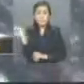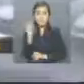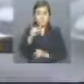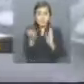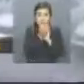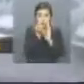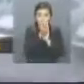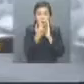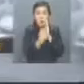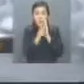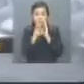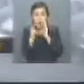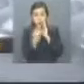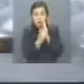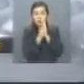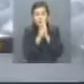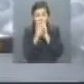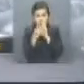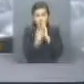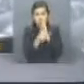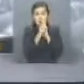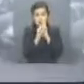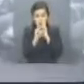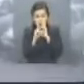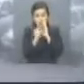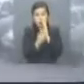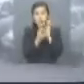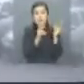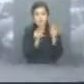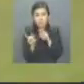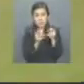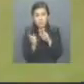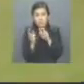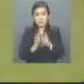บึงกาฬอุดรธานีสกลนครและนครพนม